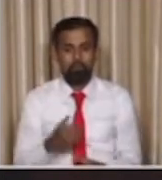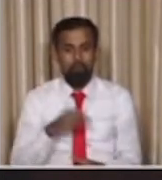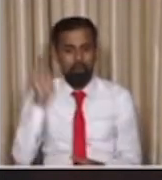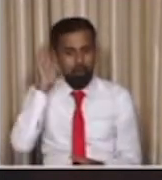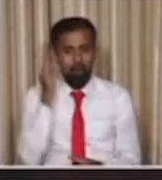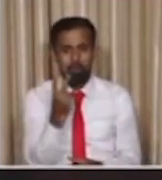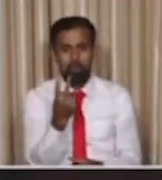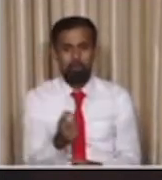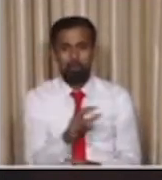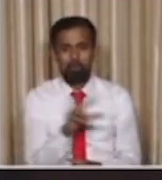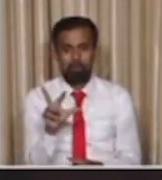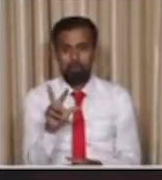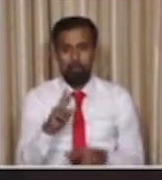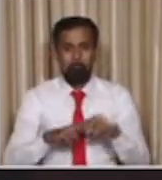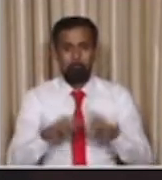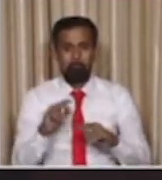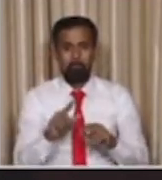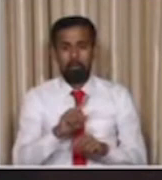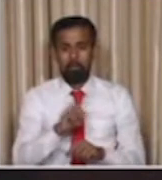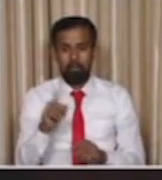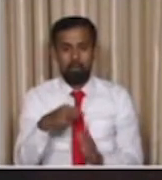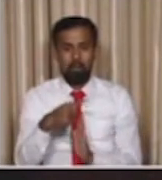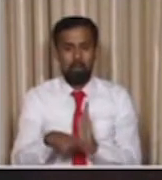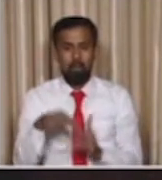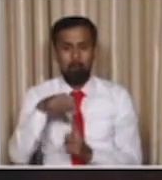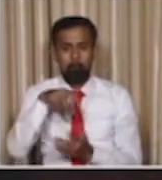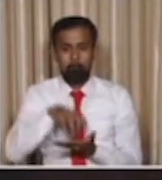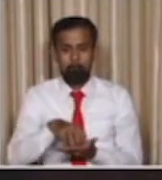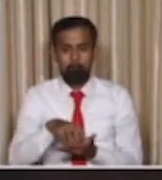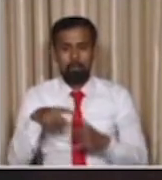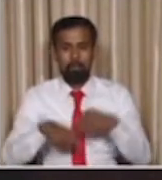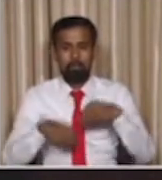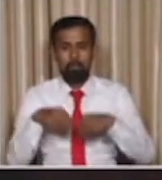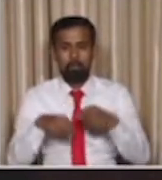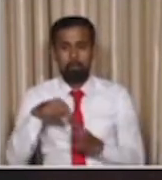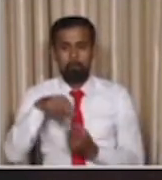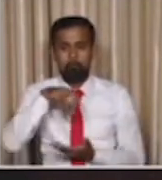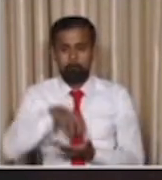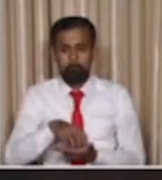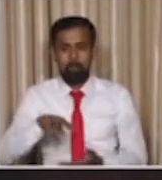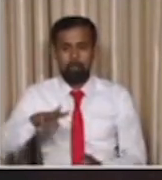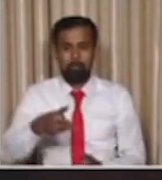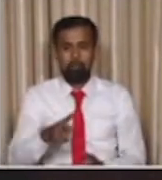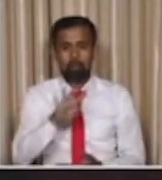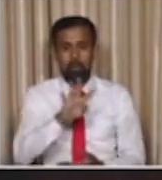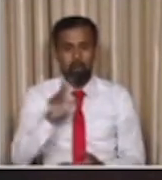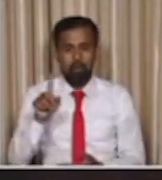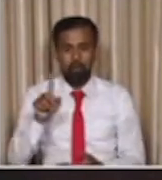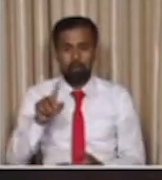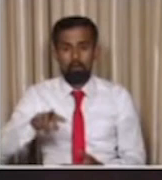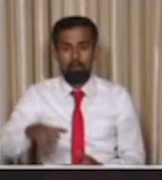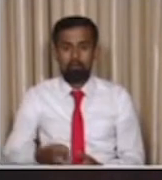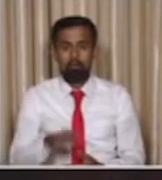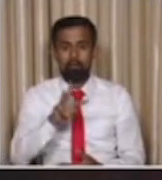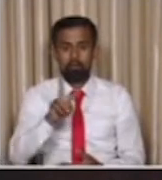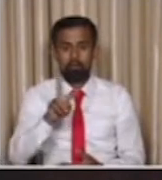කැමතියි 2018 පෙබරවාරි 10 වෙනිදා මේ රටේ තිබුණු පළාත් පාලන ඡන්දය තියලා පළාත් පාලන ආයතන 341 න්